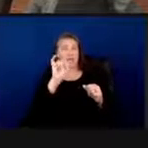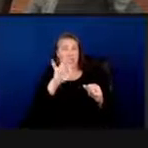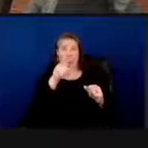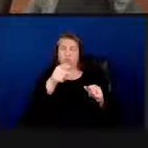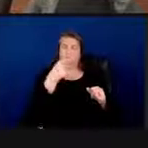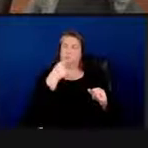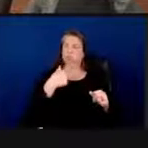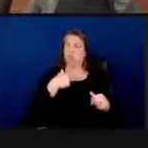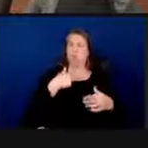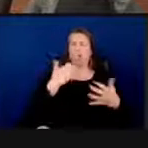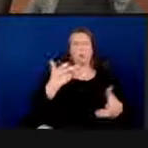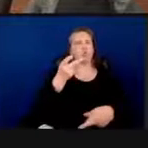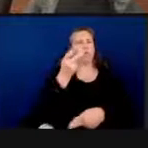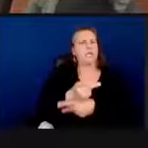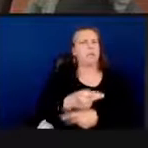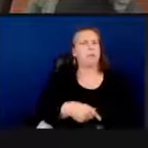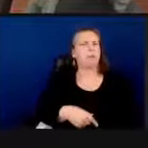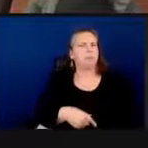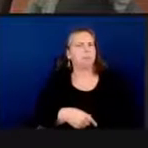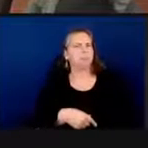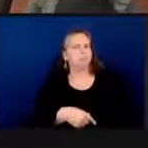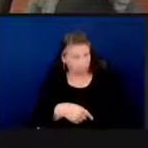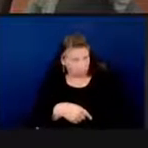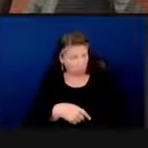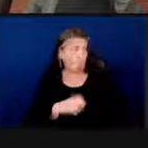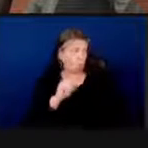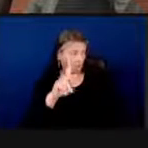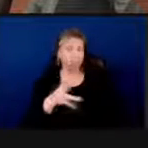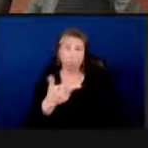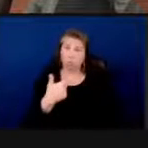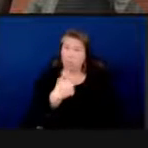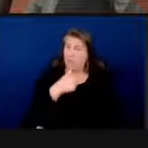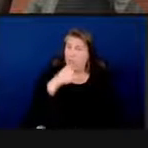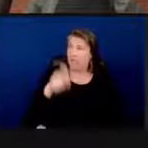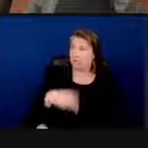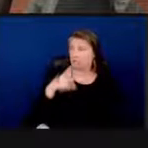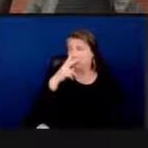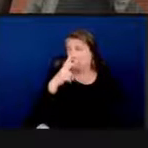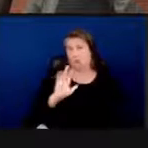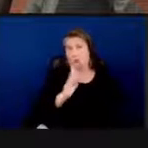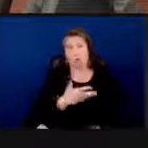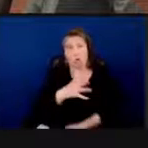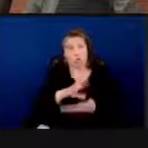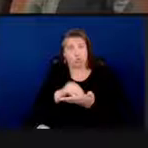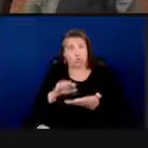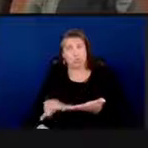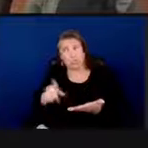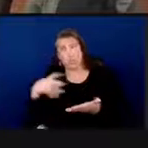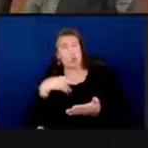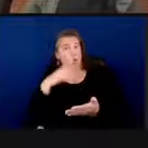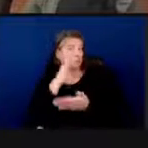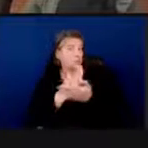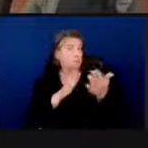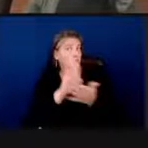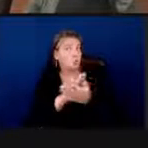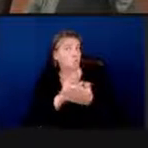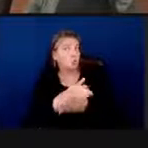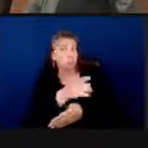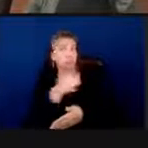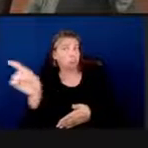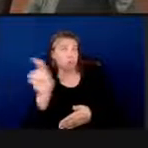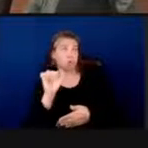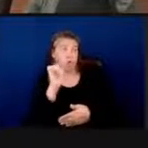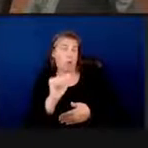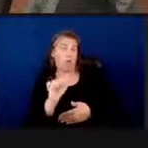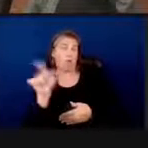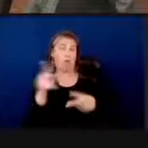أن أقول أريد أن أستمر لأنني أريد أن أستمر، بل يجب علينا أن نأخذ مصلحة الطلاب. قد تقول بعض